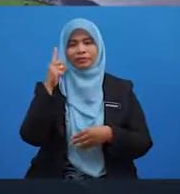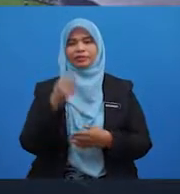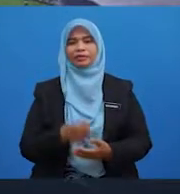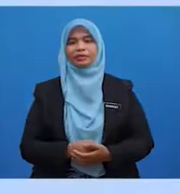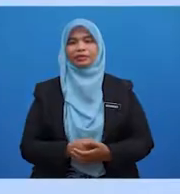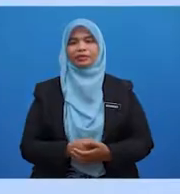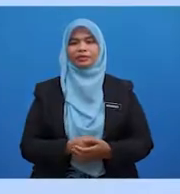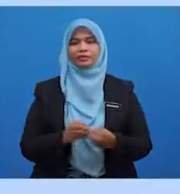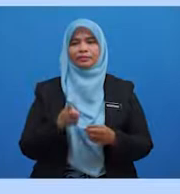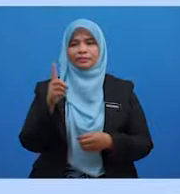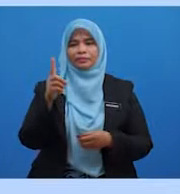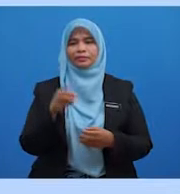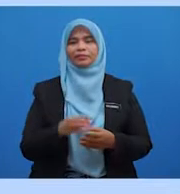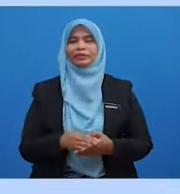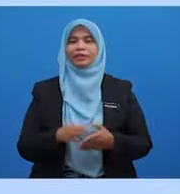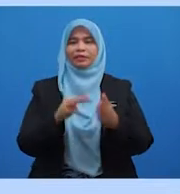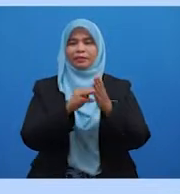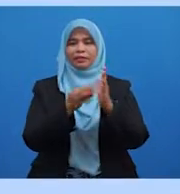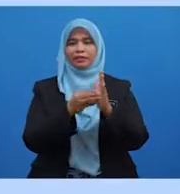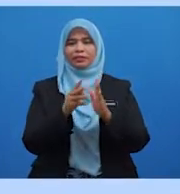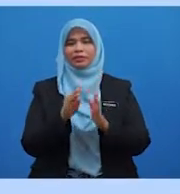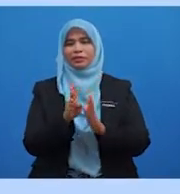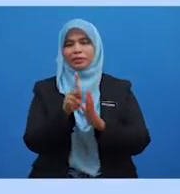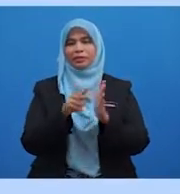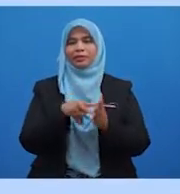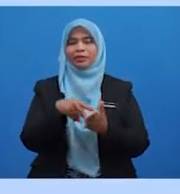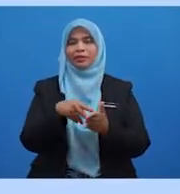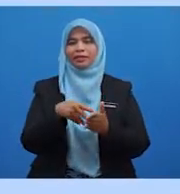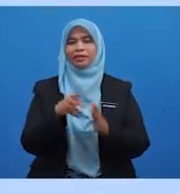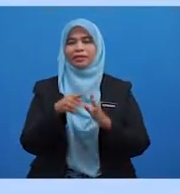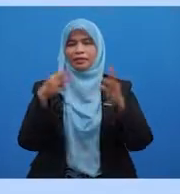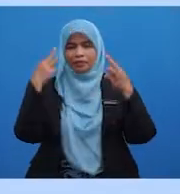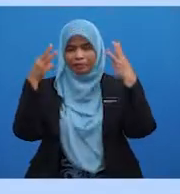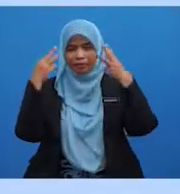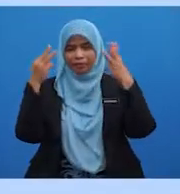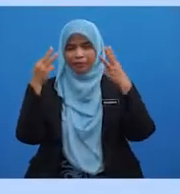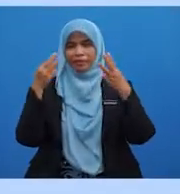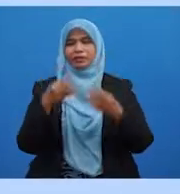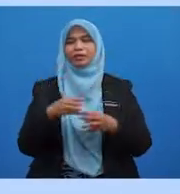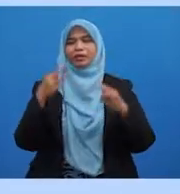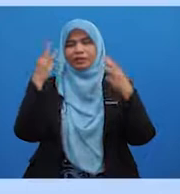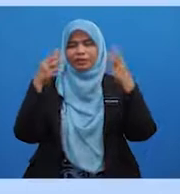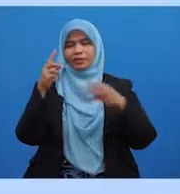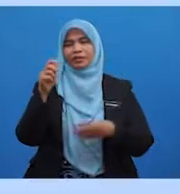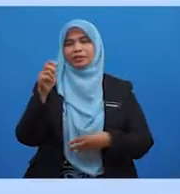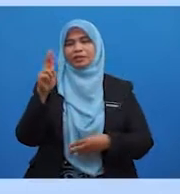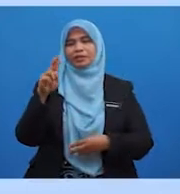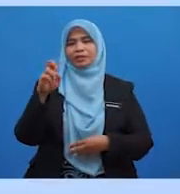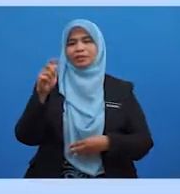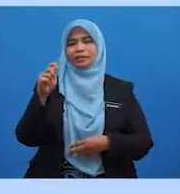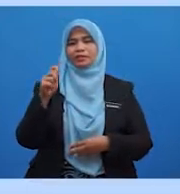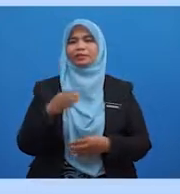mengenai yang pertama, definisi kebangkitan, kebimbangan, kebimbangan